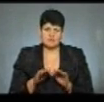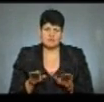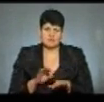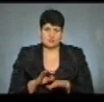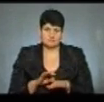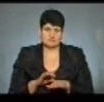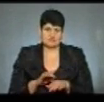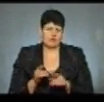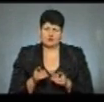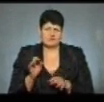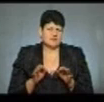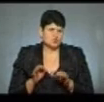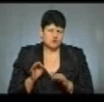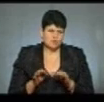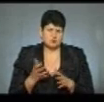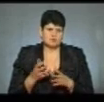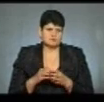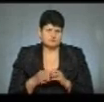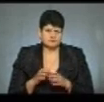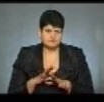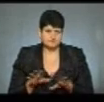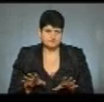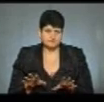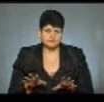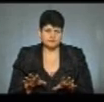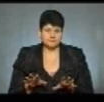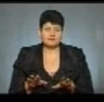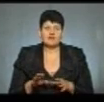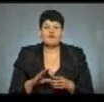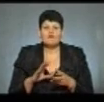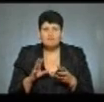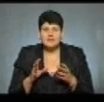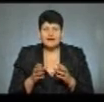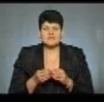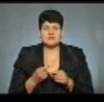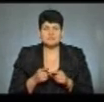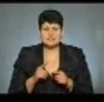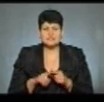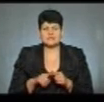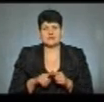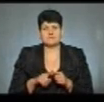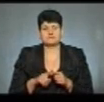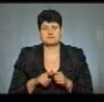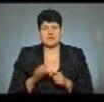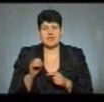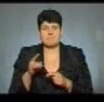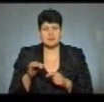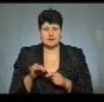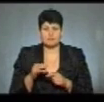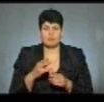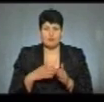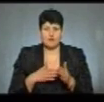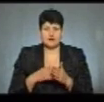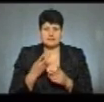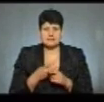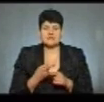Тобто такого, як якийсь відсоток, епідпоріг перетнули, такого зараз немає? Ну, в принципі, це як деяк епідпоріг, це той же ж багаторічний показник.